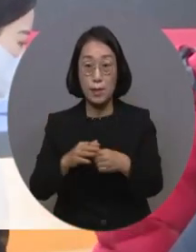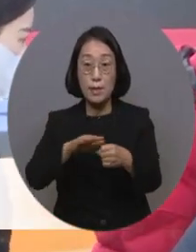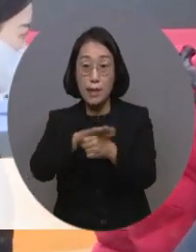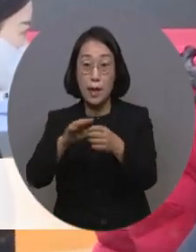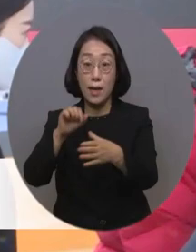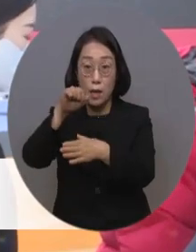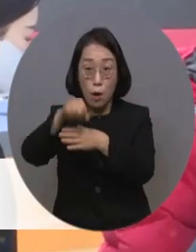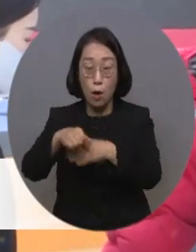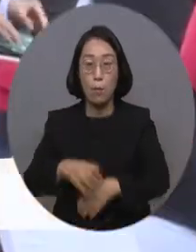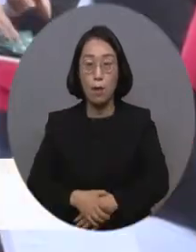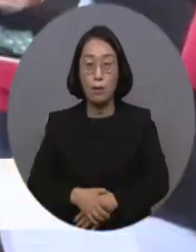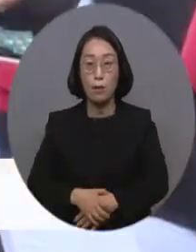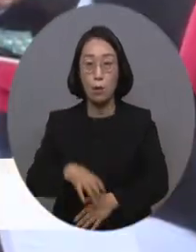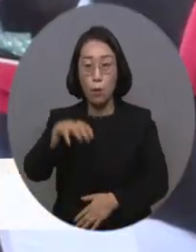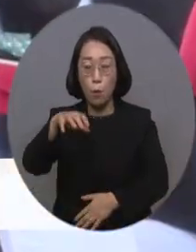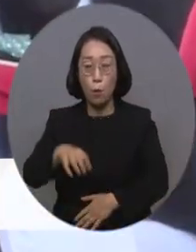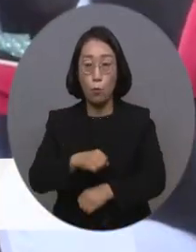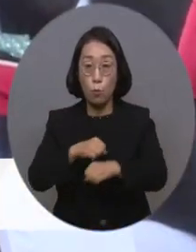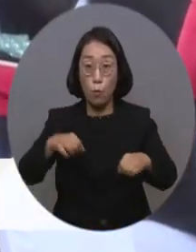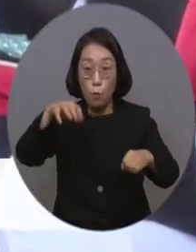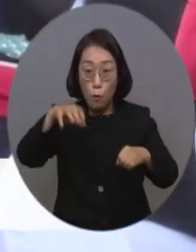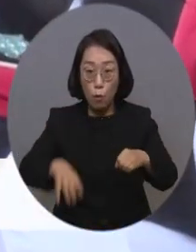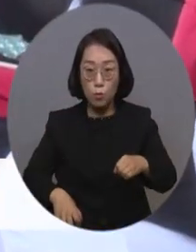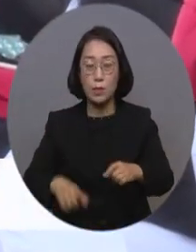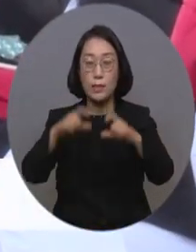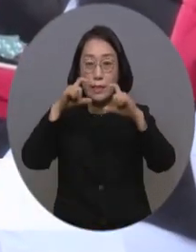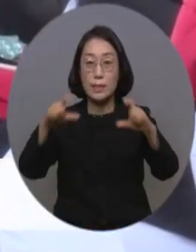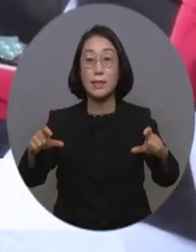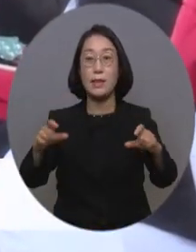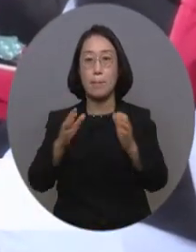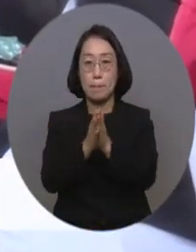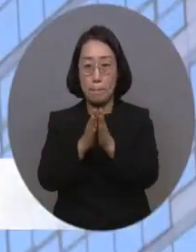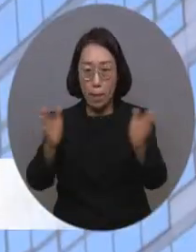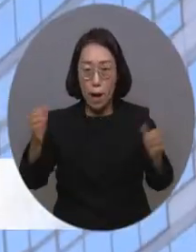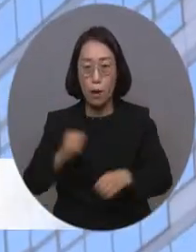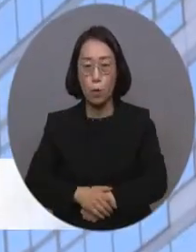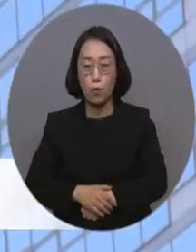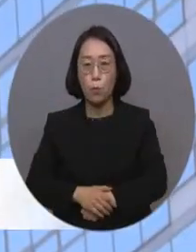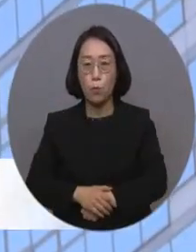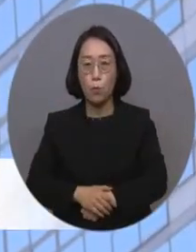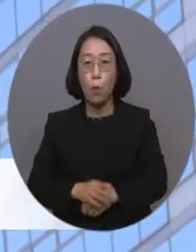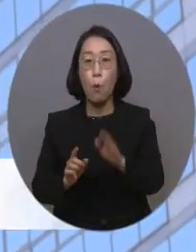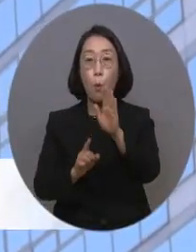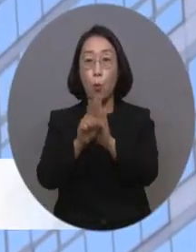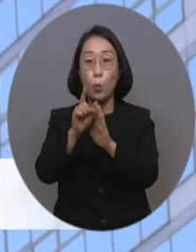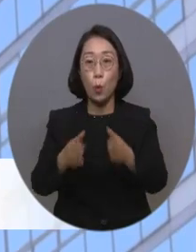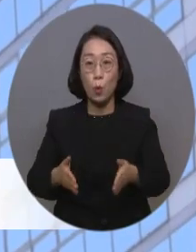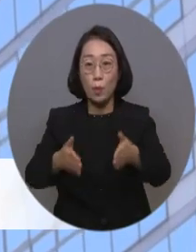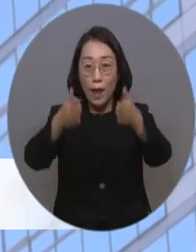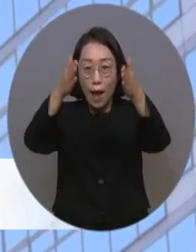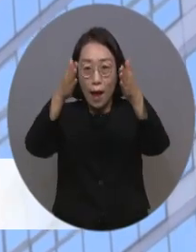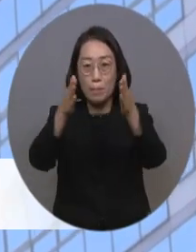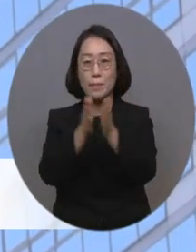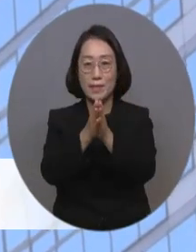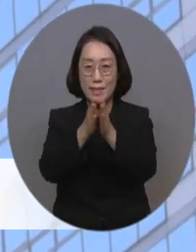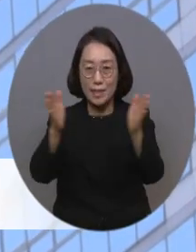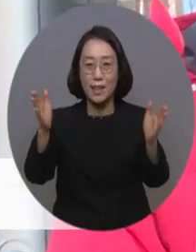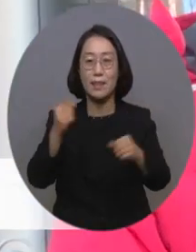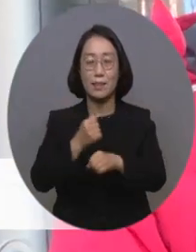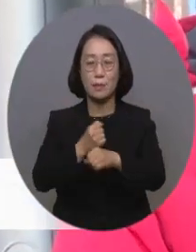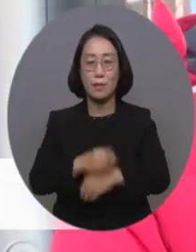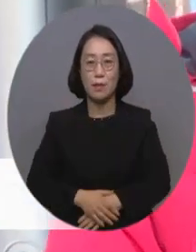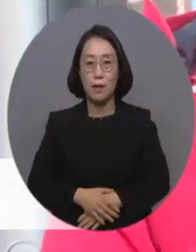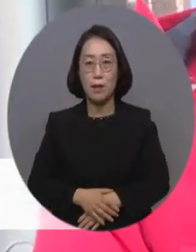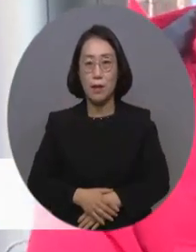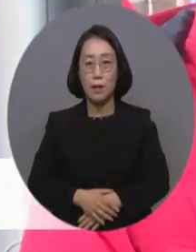서울 광화문 광장에서 캠페인 출범 선언과 함께 캠페인의 상징인 사랑의 온도탑에 막을 올렸습니다.